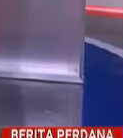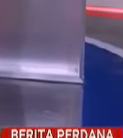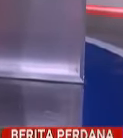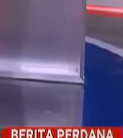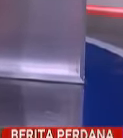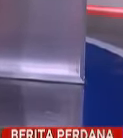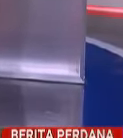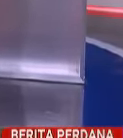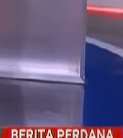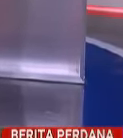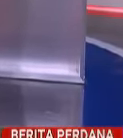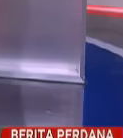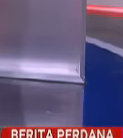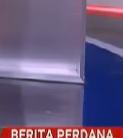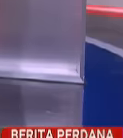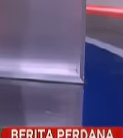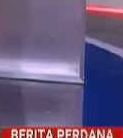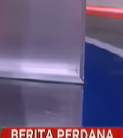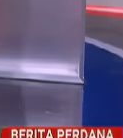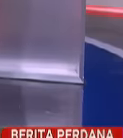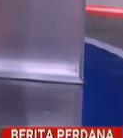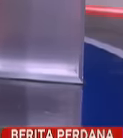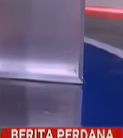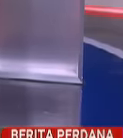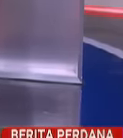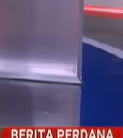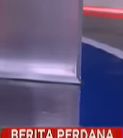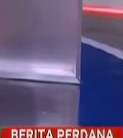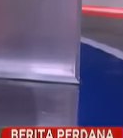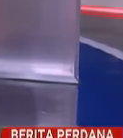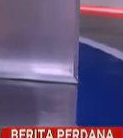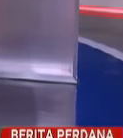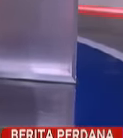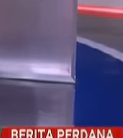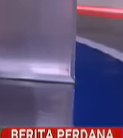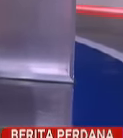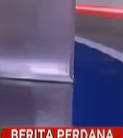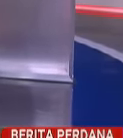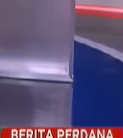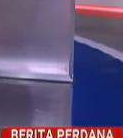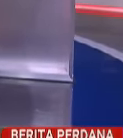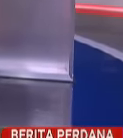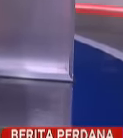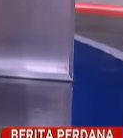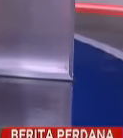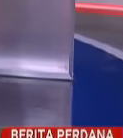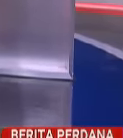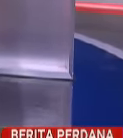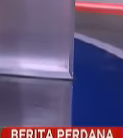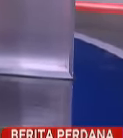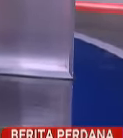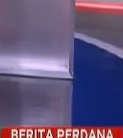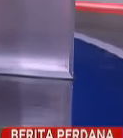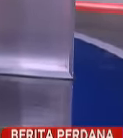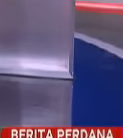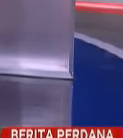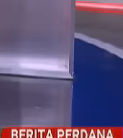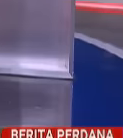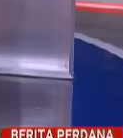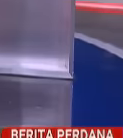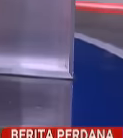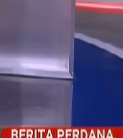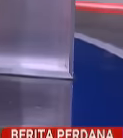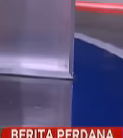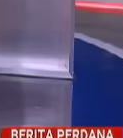Baik, assalamualaikum. Salam sejahtera. Berita Perdana edisi Ahad 29 November 2020 bersama saya Kamal Firman Shah Kamaluddin.